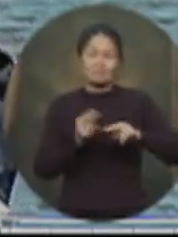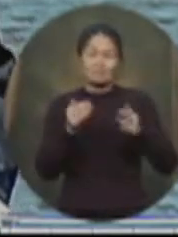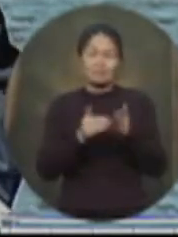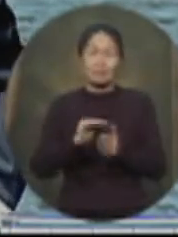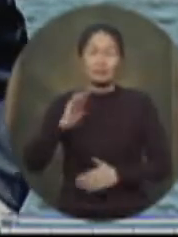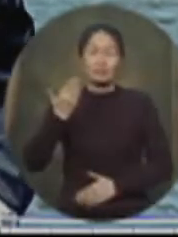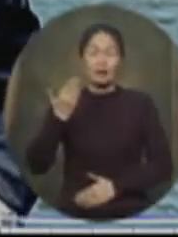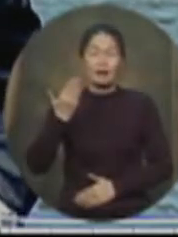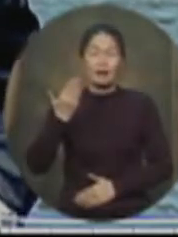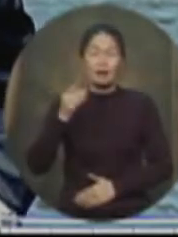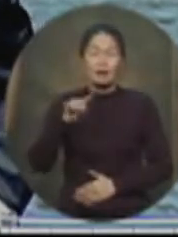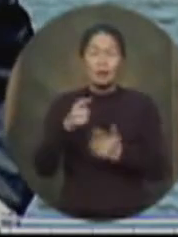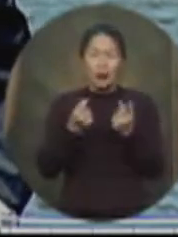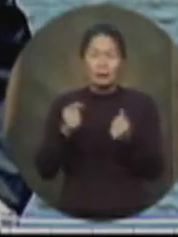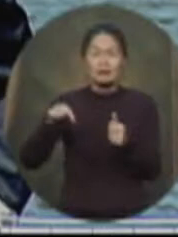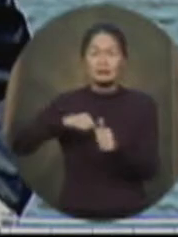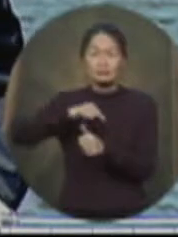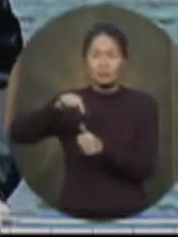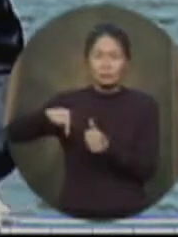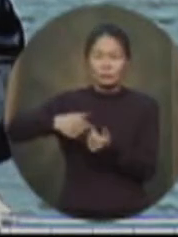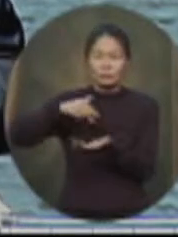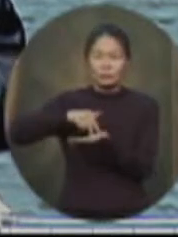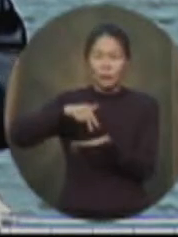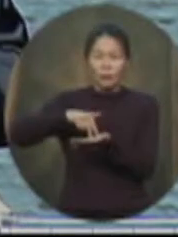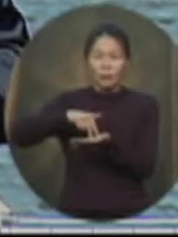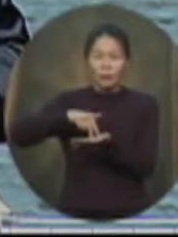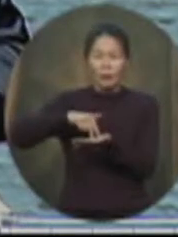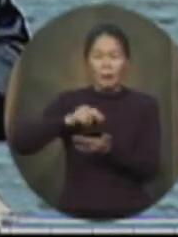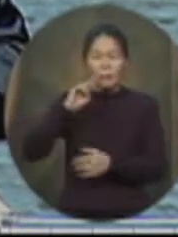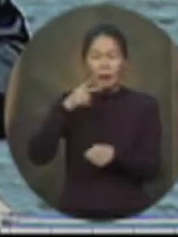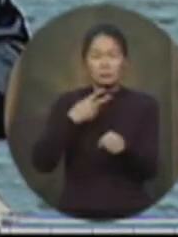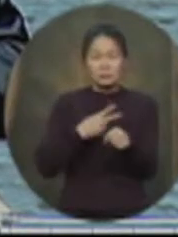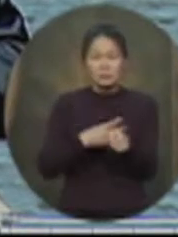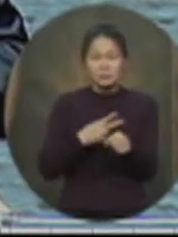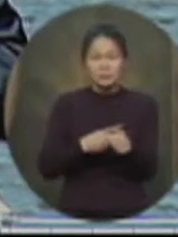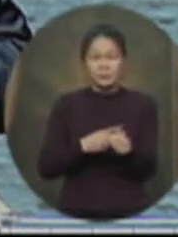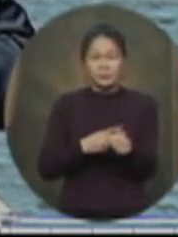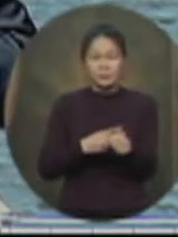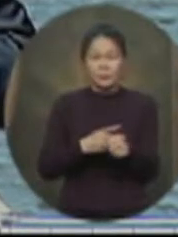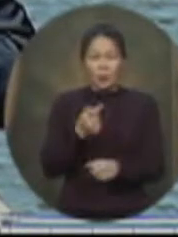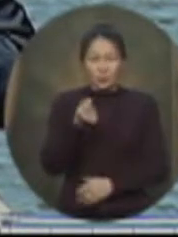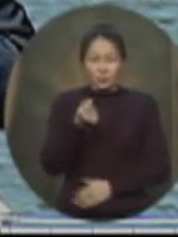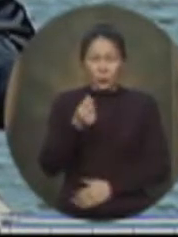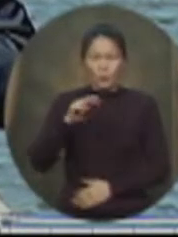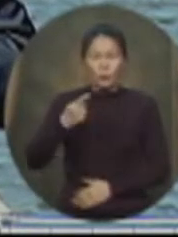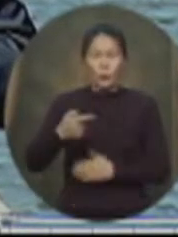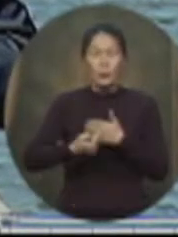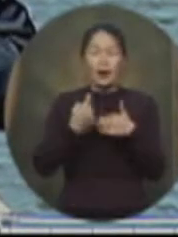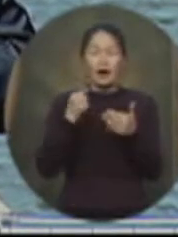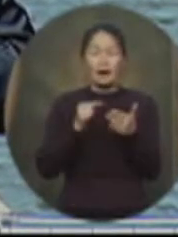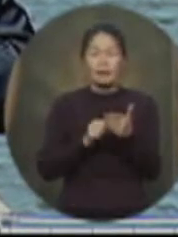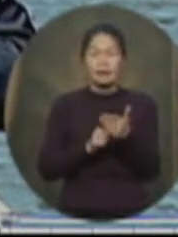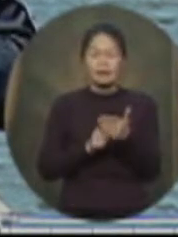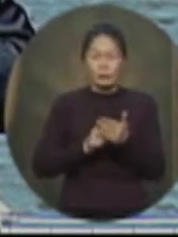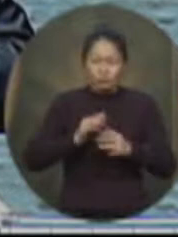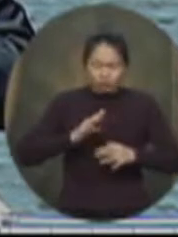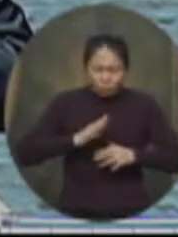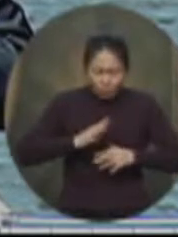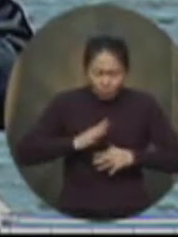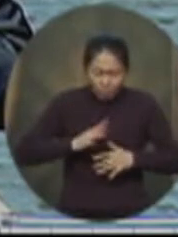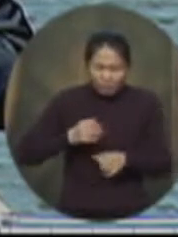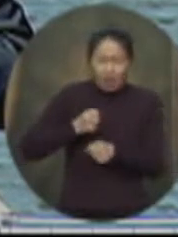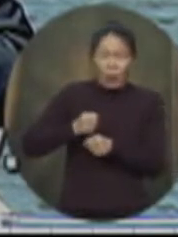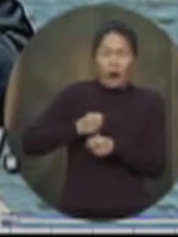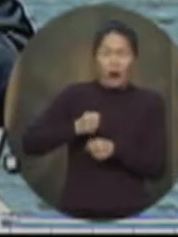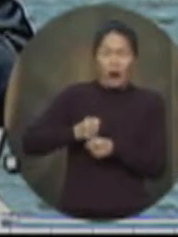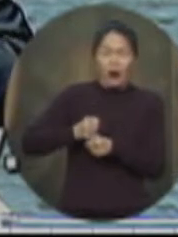이런 형편인 중에도 사도 바울은 아 조금도 마음에 두려워하거나 당황해